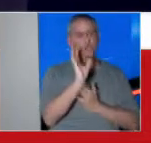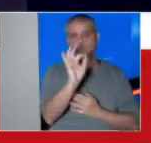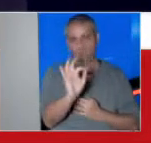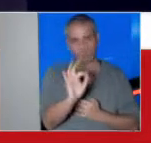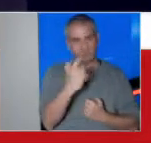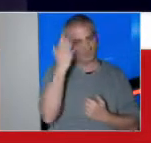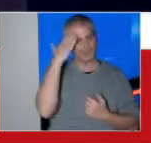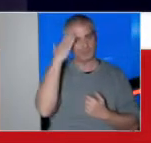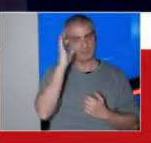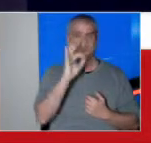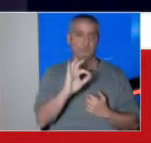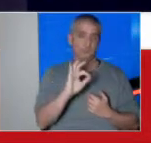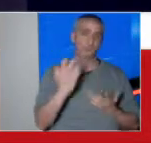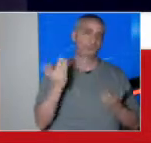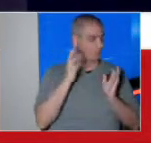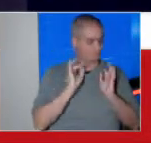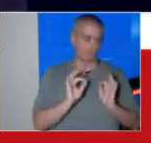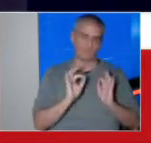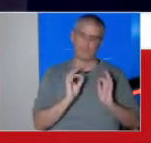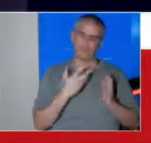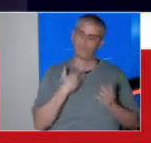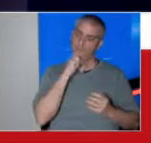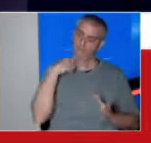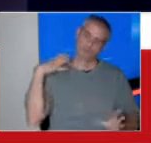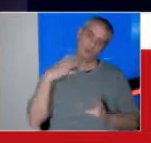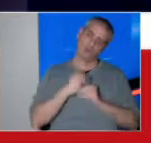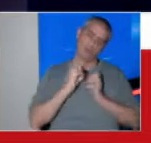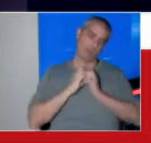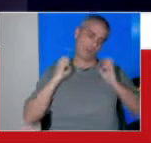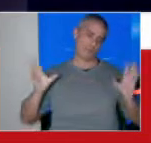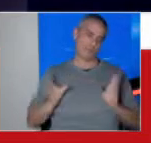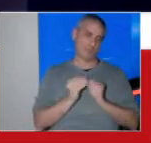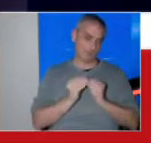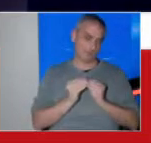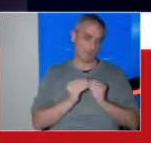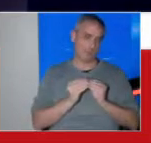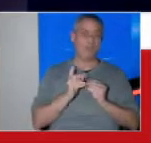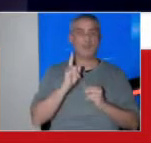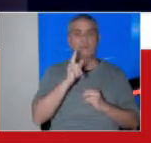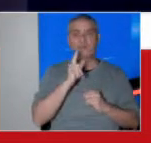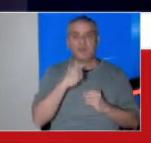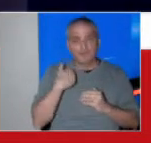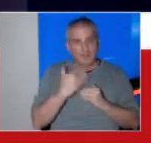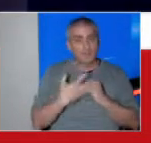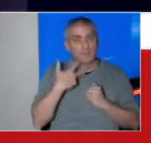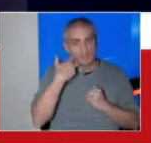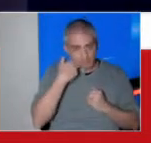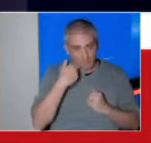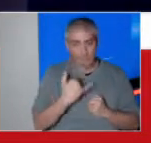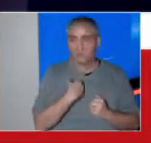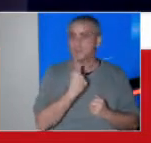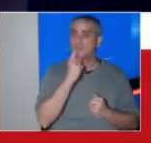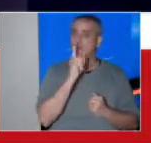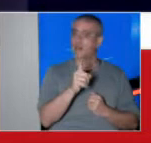את הבקיאות שלו. הוא באמת, יש לנו היסטוריה מאוד מאוד ארוכה, אז עד כאן גמרתי עם המחמאות, ואני אגיד